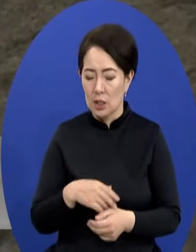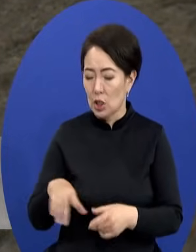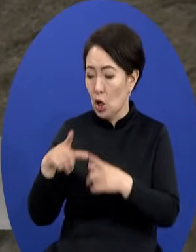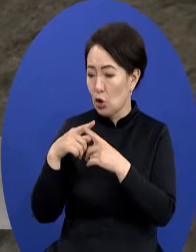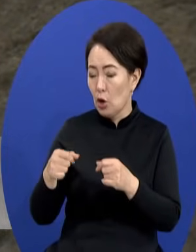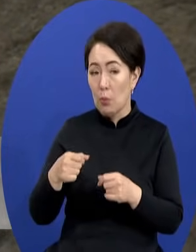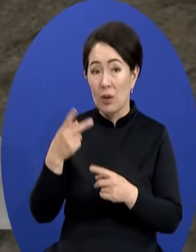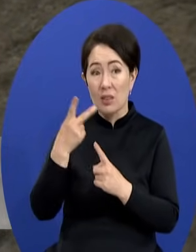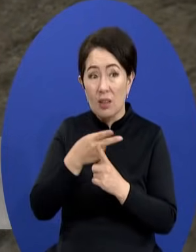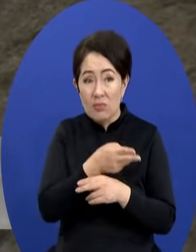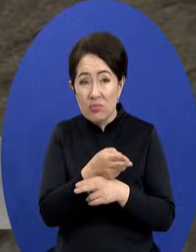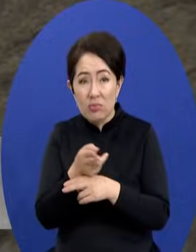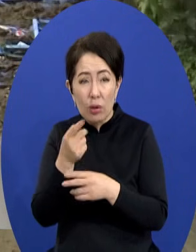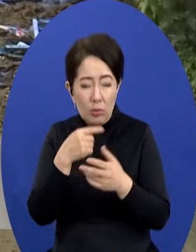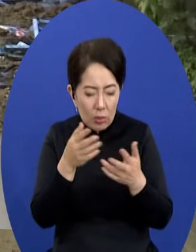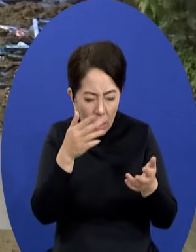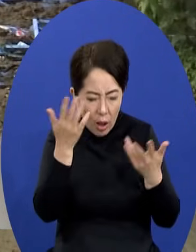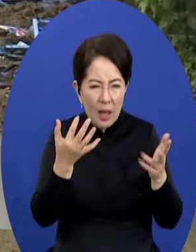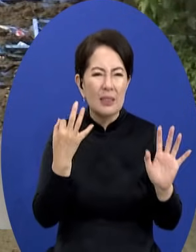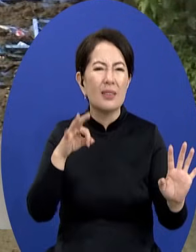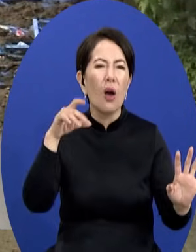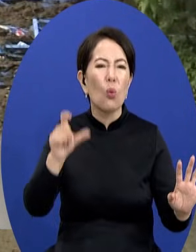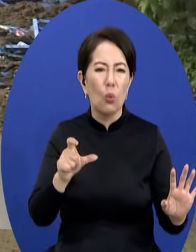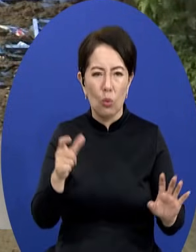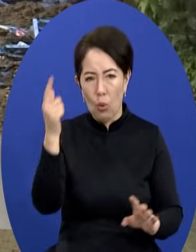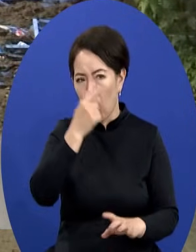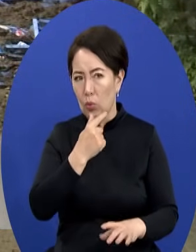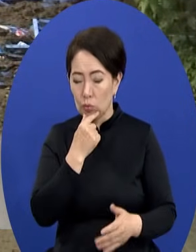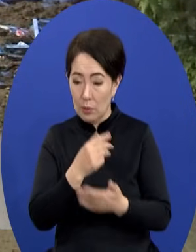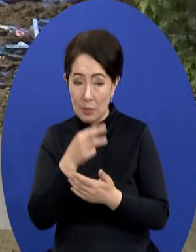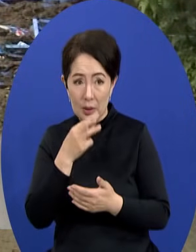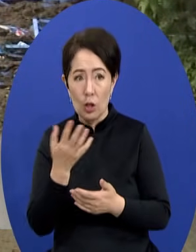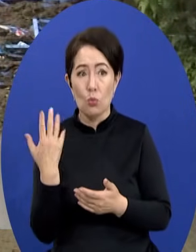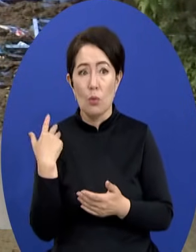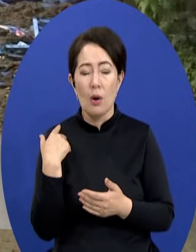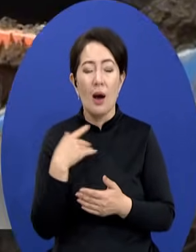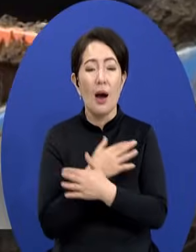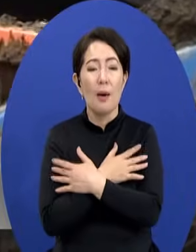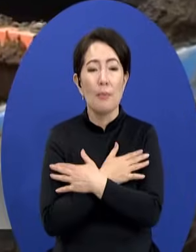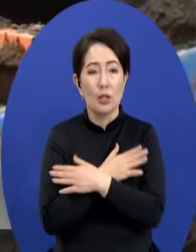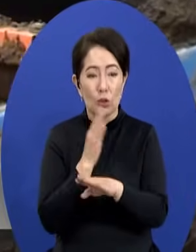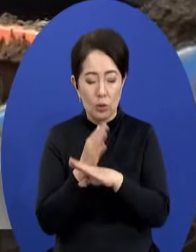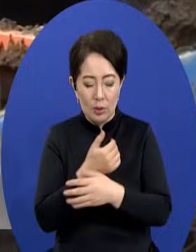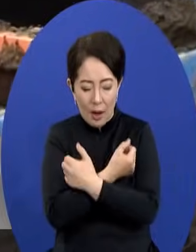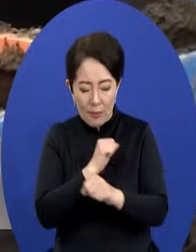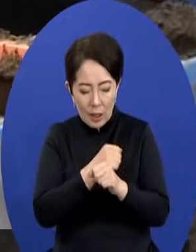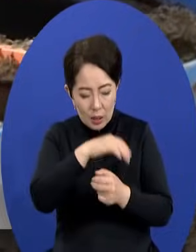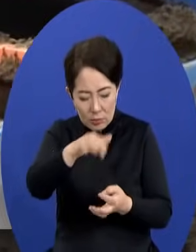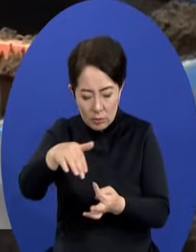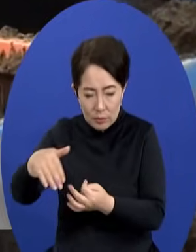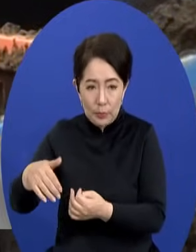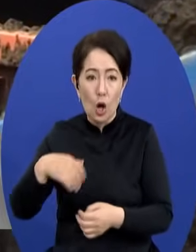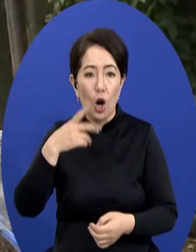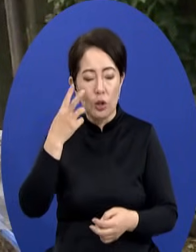одоогоор 80 гаруй хүн ор сургагүй байгаа гэсэн мэдээлэл өгөлд амжилж байгаа. Өнгөрсөн амралтын өдрүүдэд явагдсан аврах ажиллагаа даваа гарагт буюу